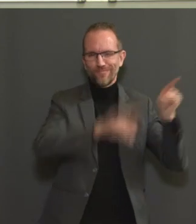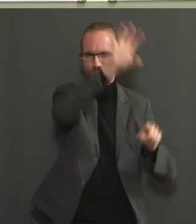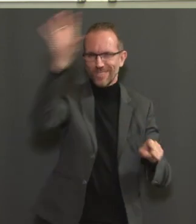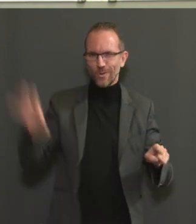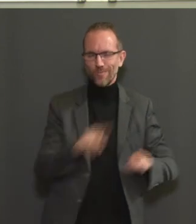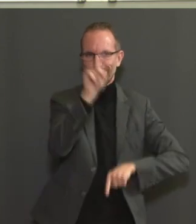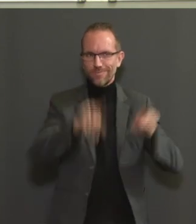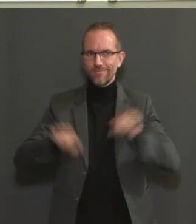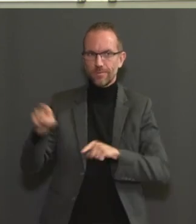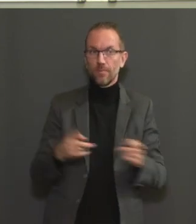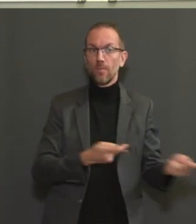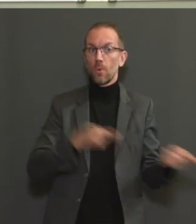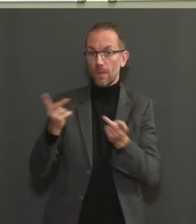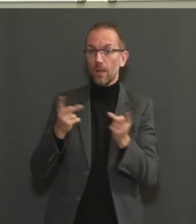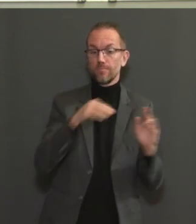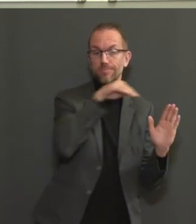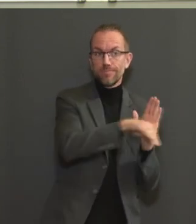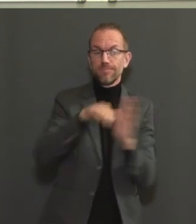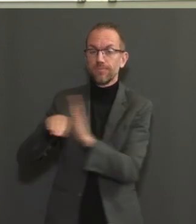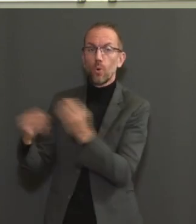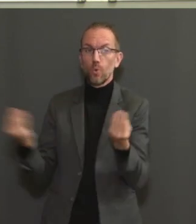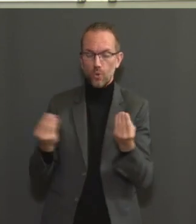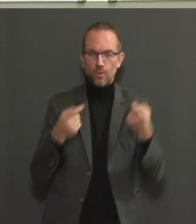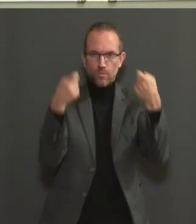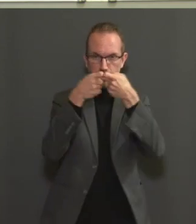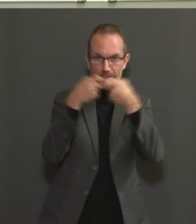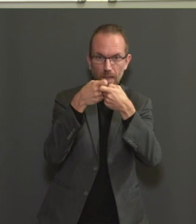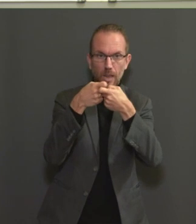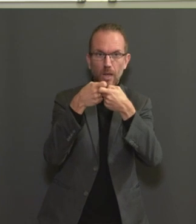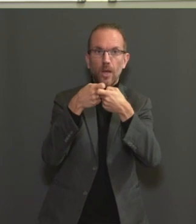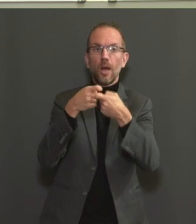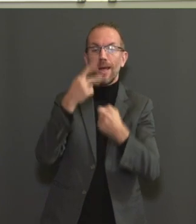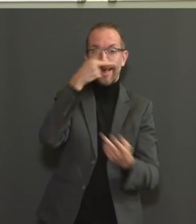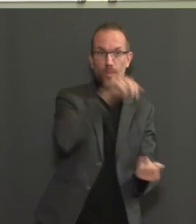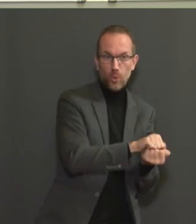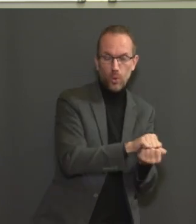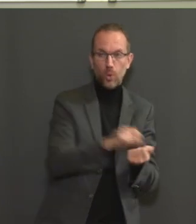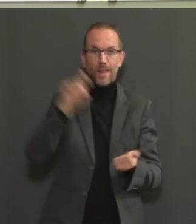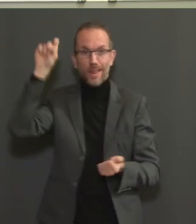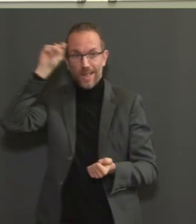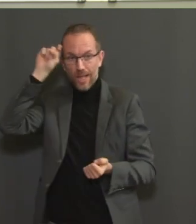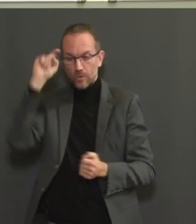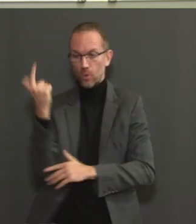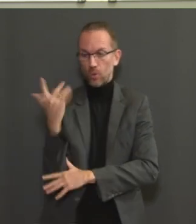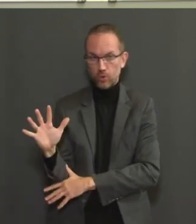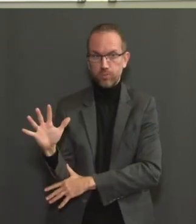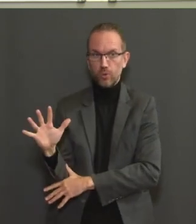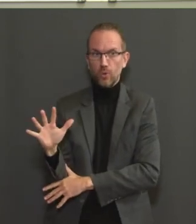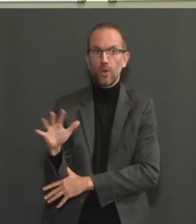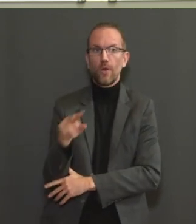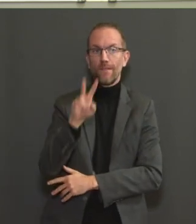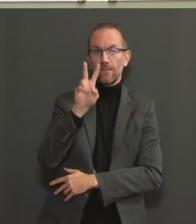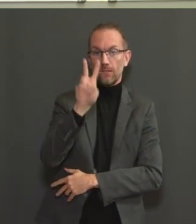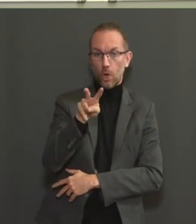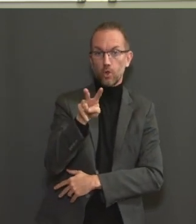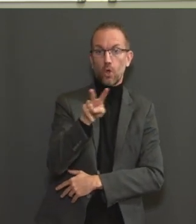diminuer à Bruxelles, aussi bien que dans les provinces du Hainaut, de Liège, du Luxembourg et de Flandre orientale, nous avons des